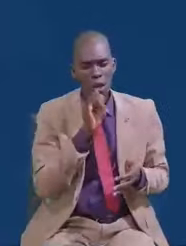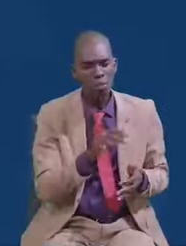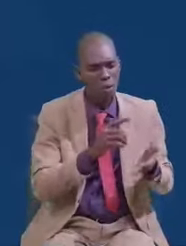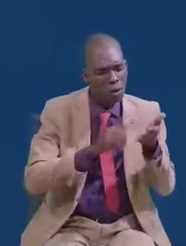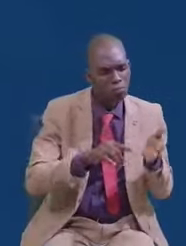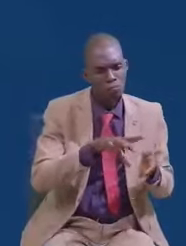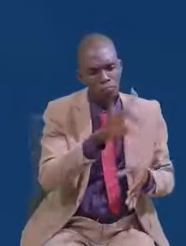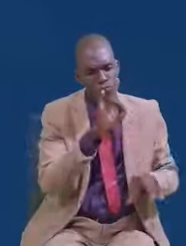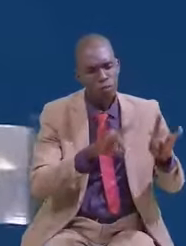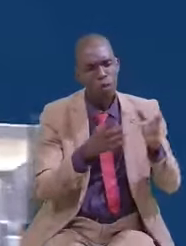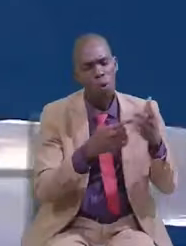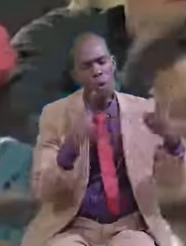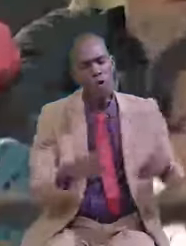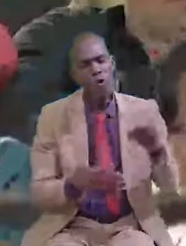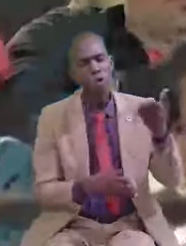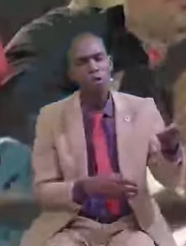passe chez vous, dans cette maison.